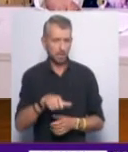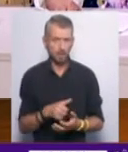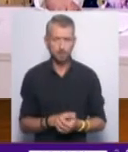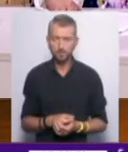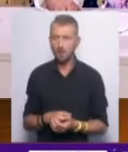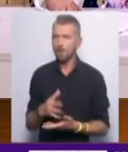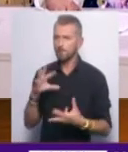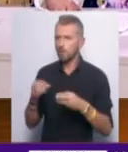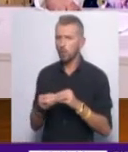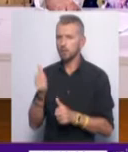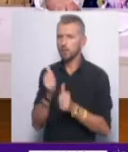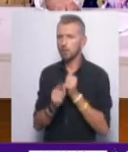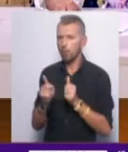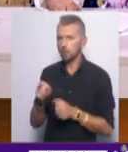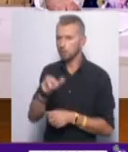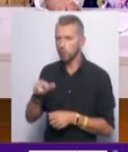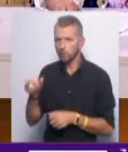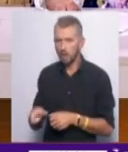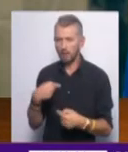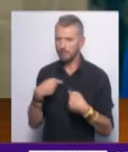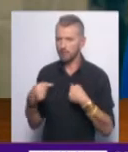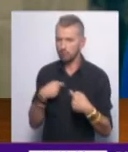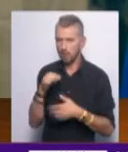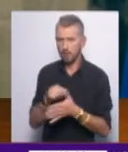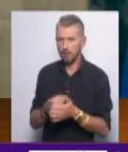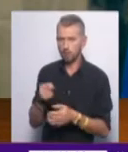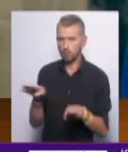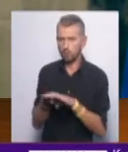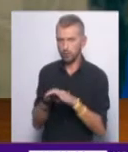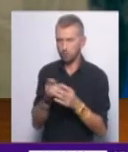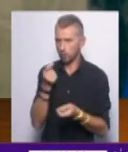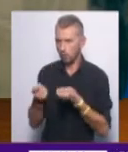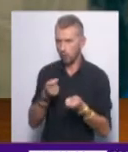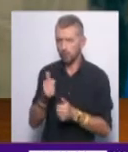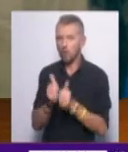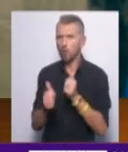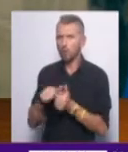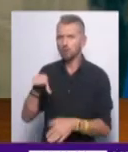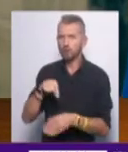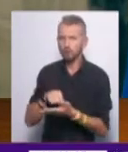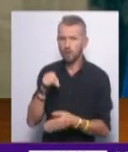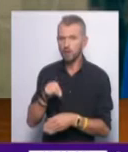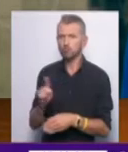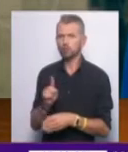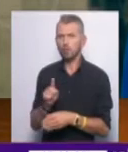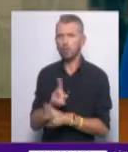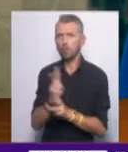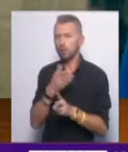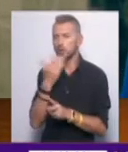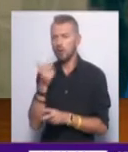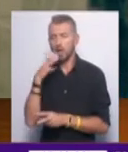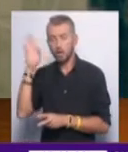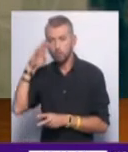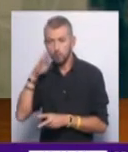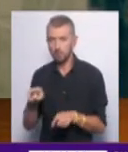дійсно кожен з людей страждає від подібних нюансів. Тому що кожен відчуває, що у когось немає гарячої води, і, звичайно, і тепло